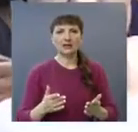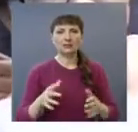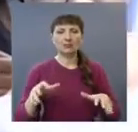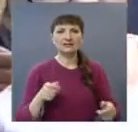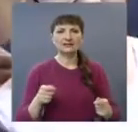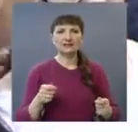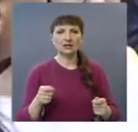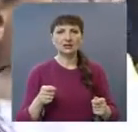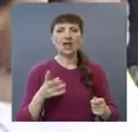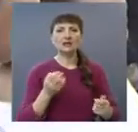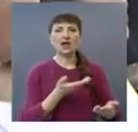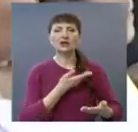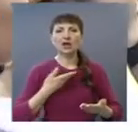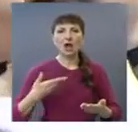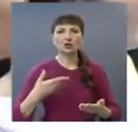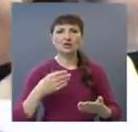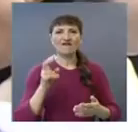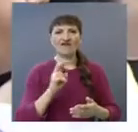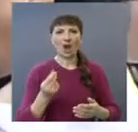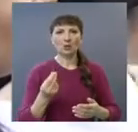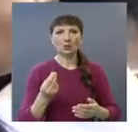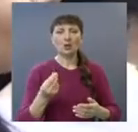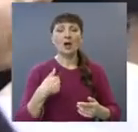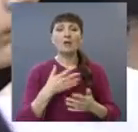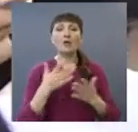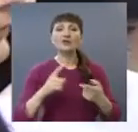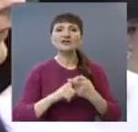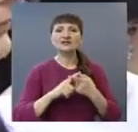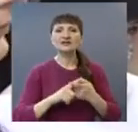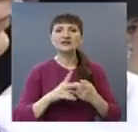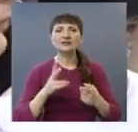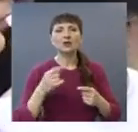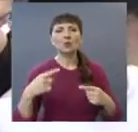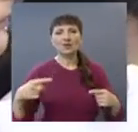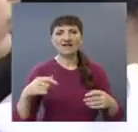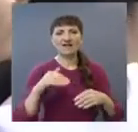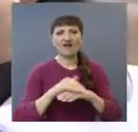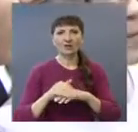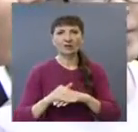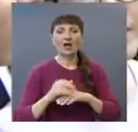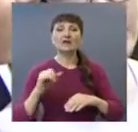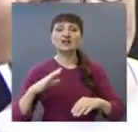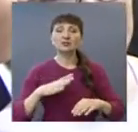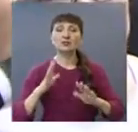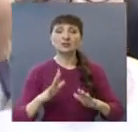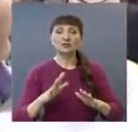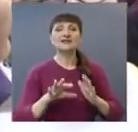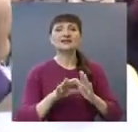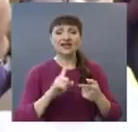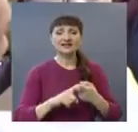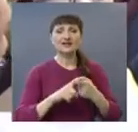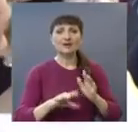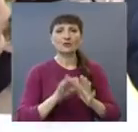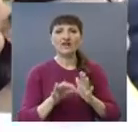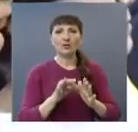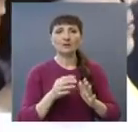президента США на нашу национальную валюту, потому что мы больше зависим немного от других факторов, которые, возможно, будут зависеть от этих выборов. Но я